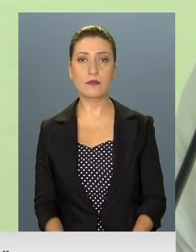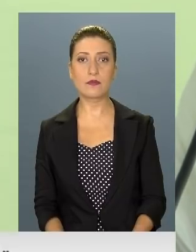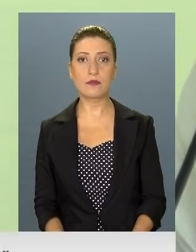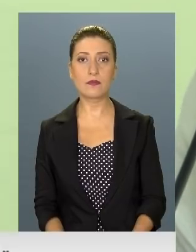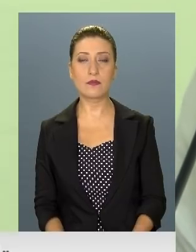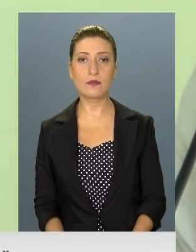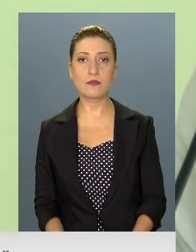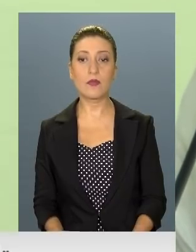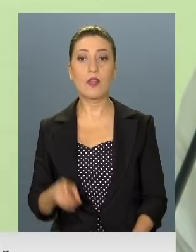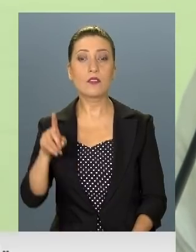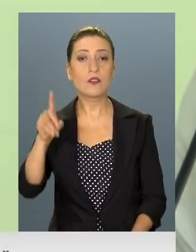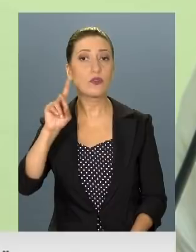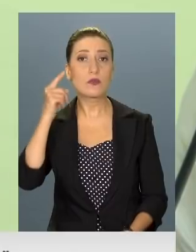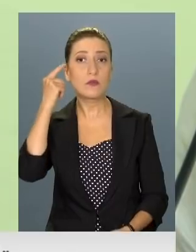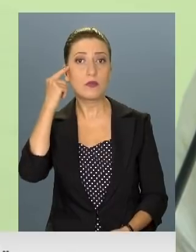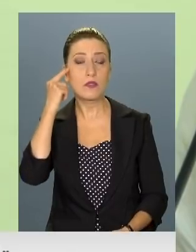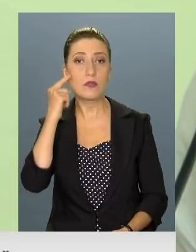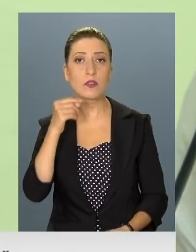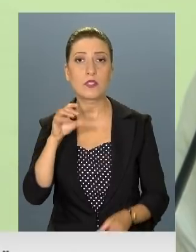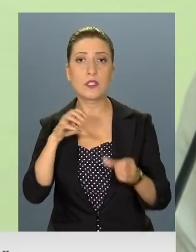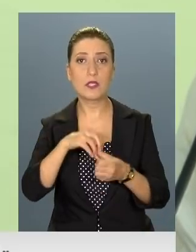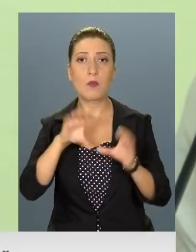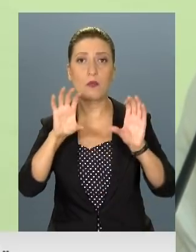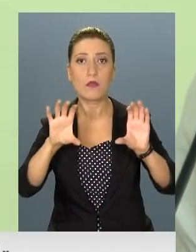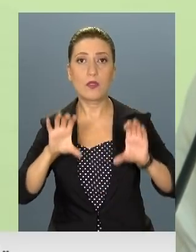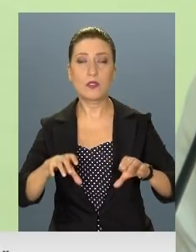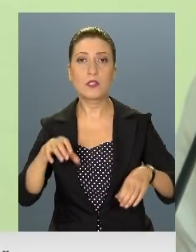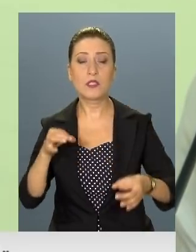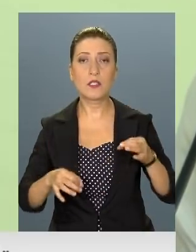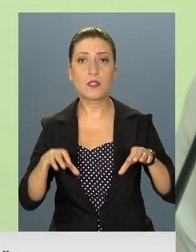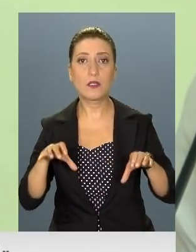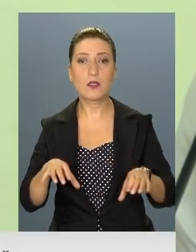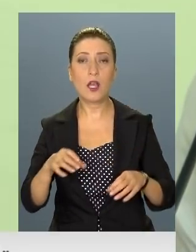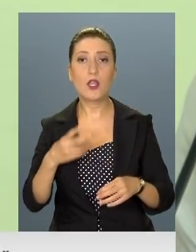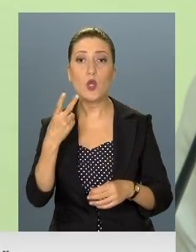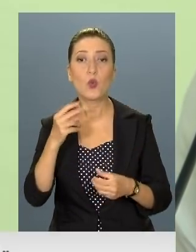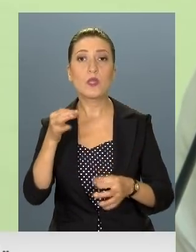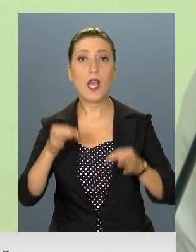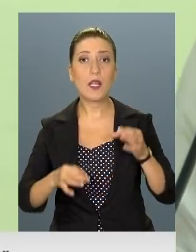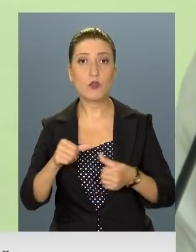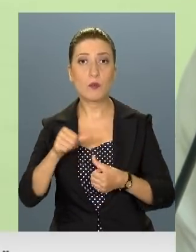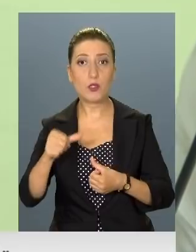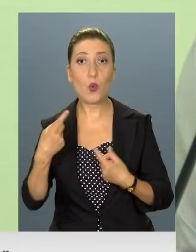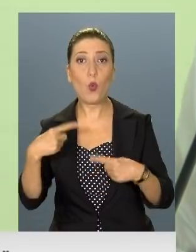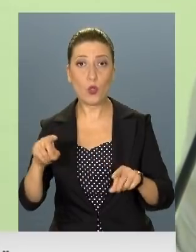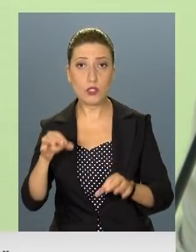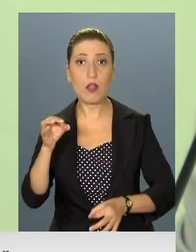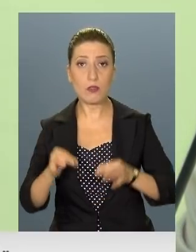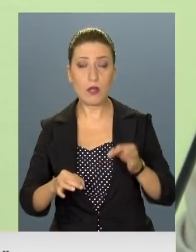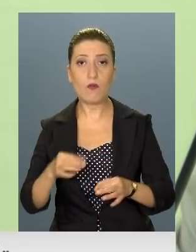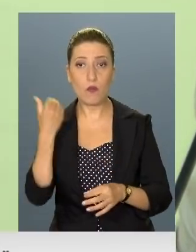Իսկ ձեր կարծիքով սահմանադրական դատարանում 2 դատավորից բացի ուրիշ դատավորներ կա՞ն։